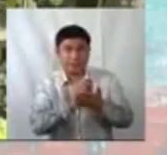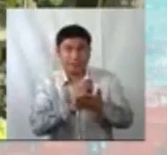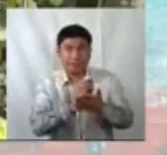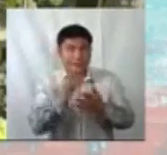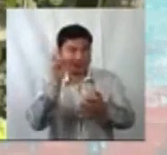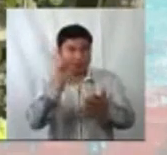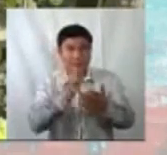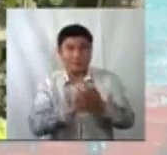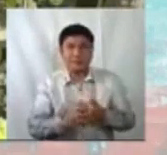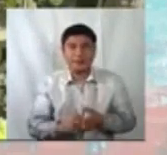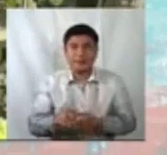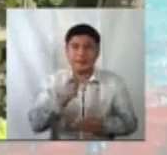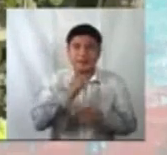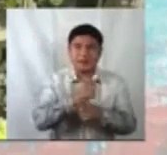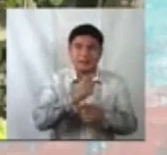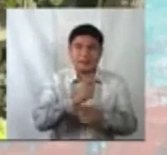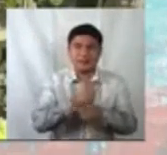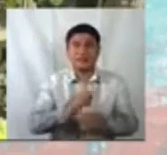Opo.